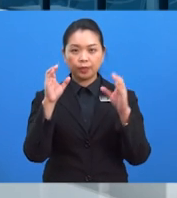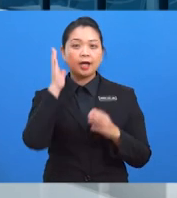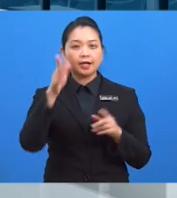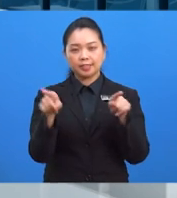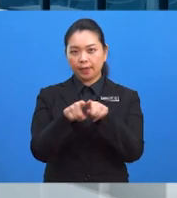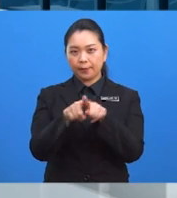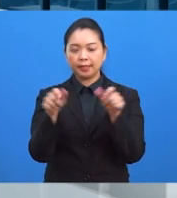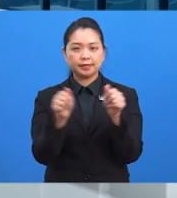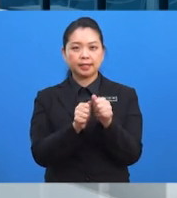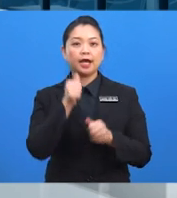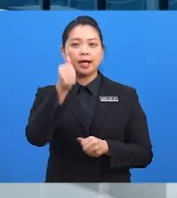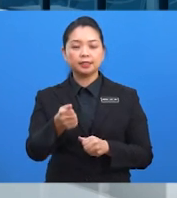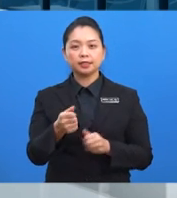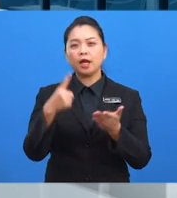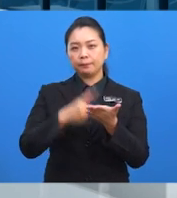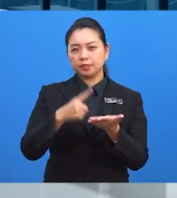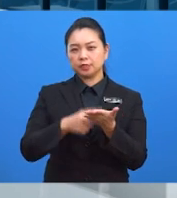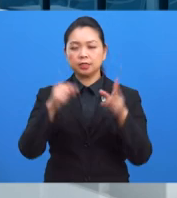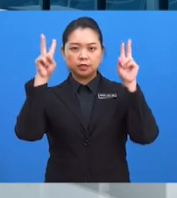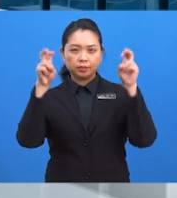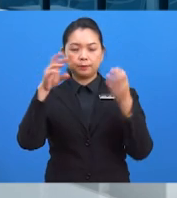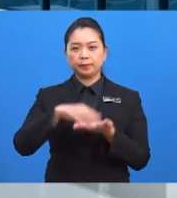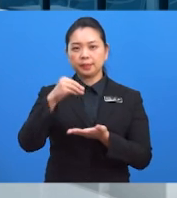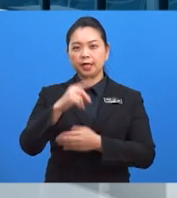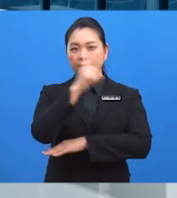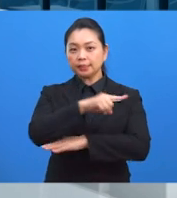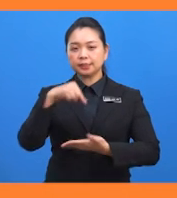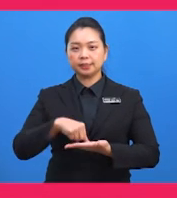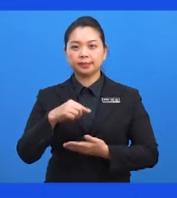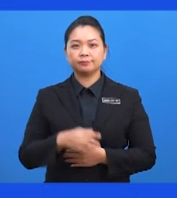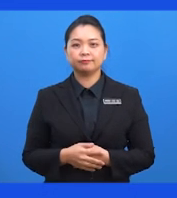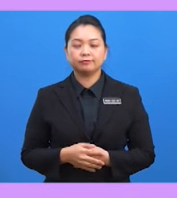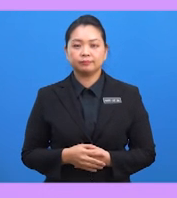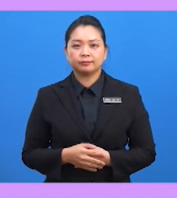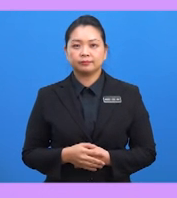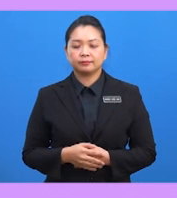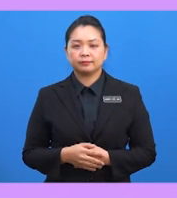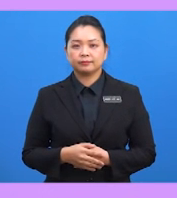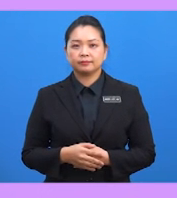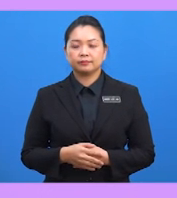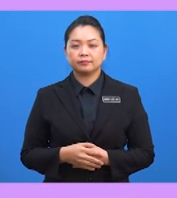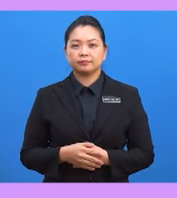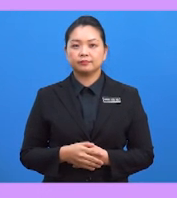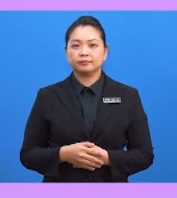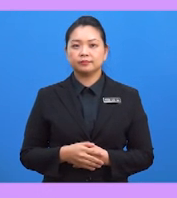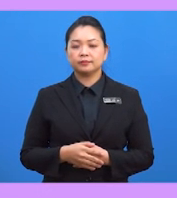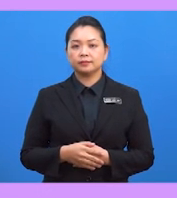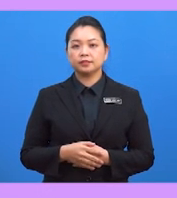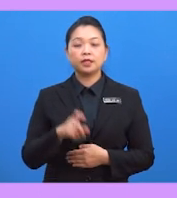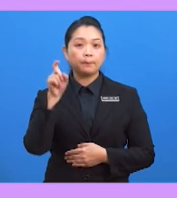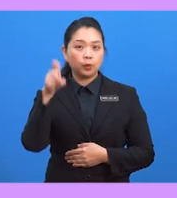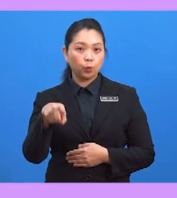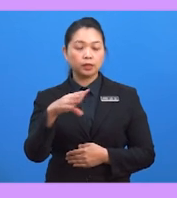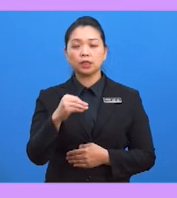bersama-sama anda membincangkan tentang topik pembelajaran kita pada hari ini yang berkaitan dengan tajuk keperluan